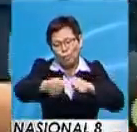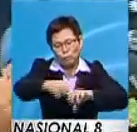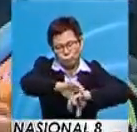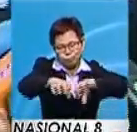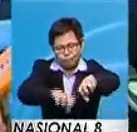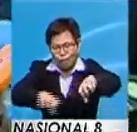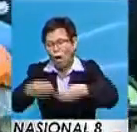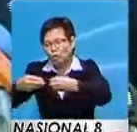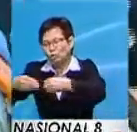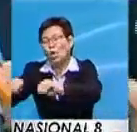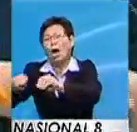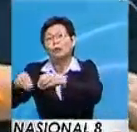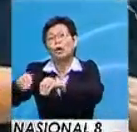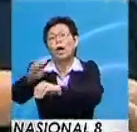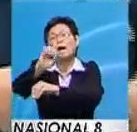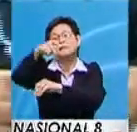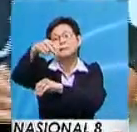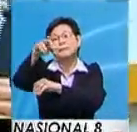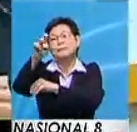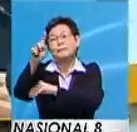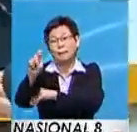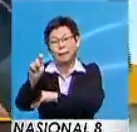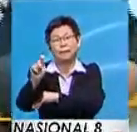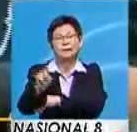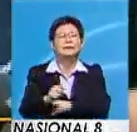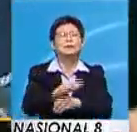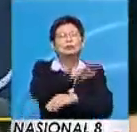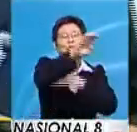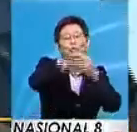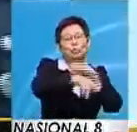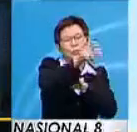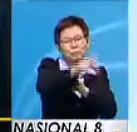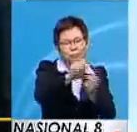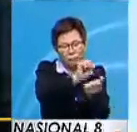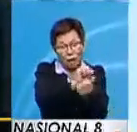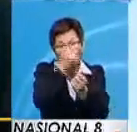Kesemua suspek kini ditahan riman untuk siasatan lanjut. Kes